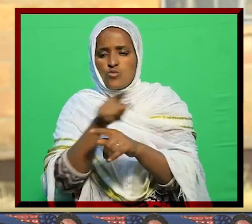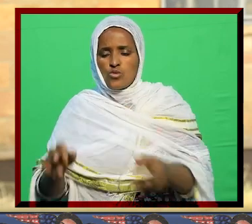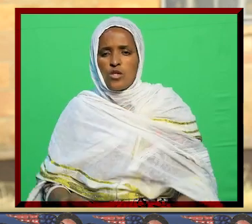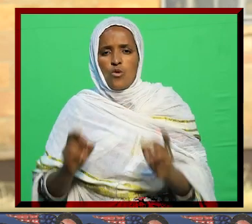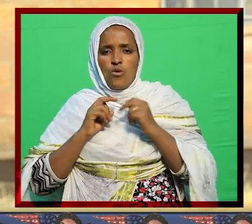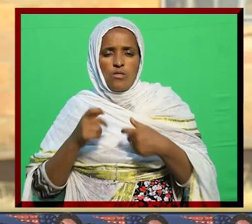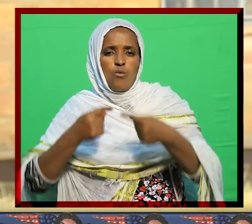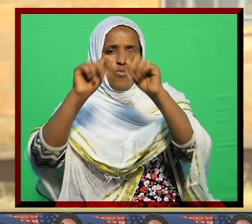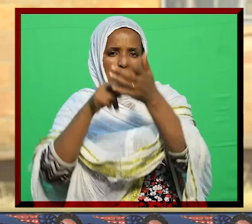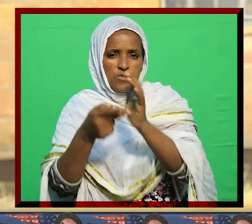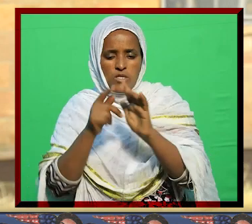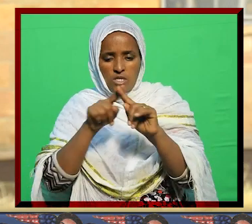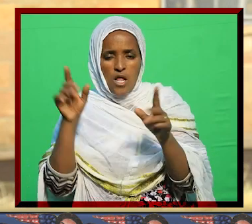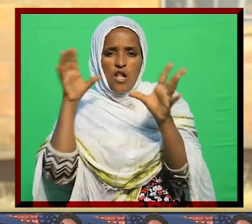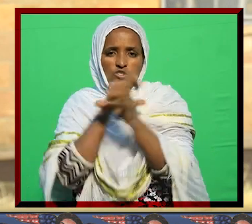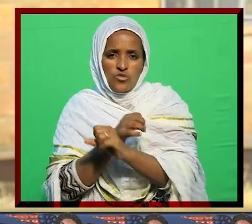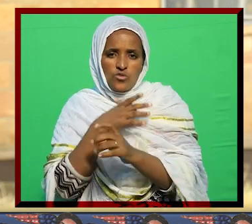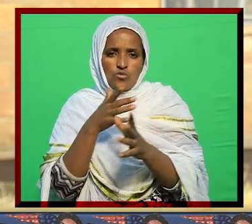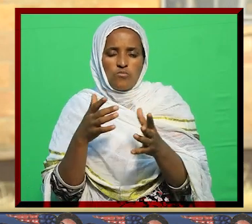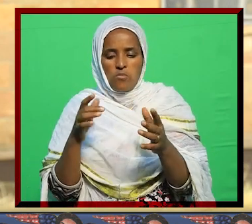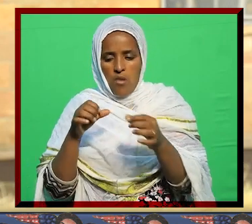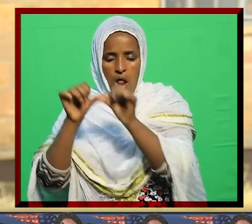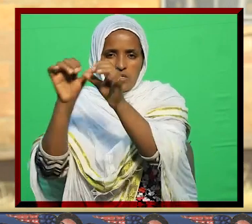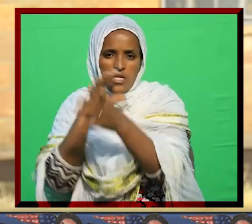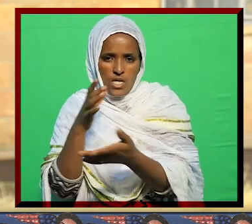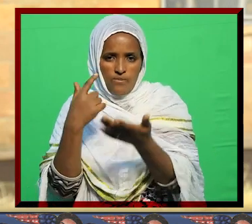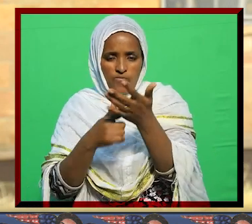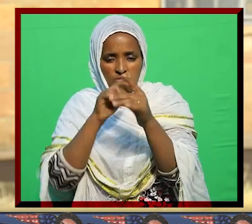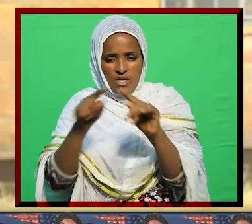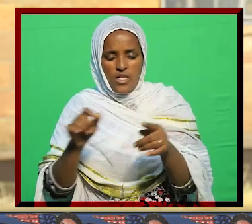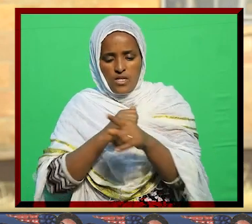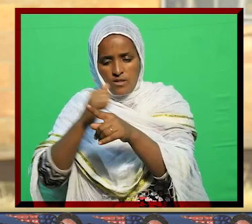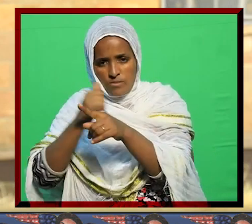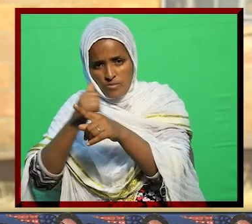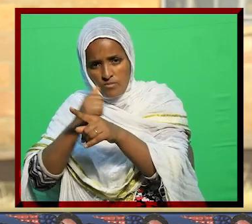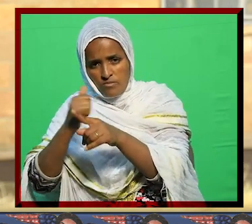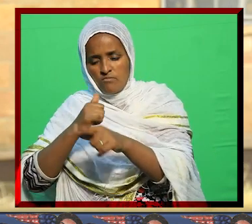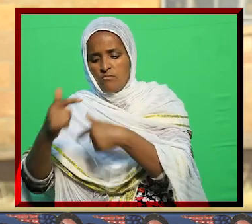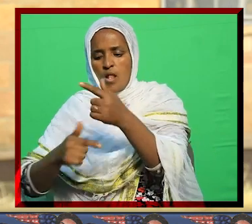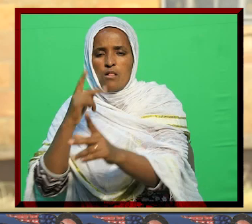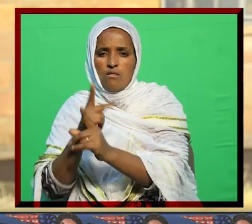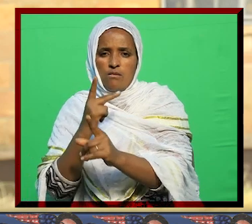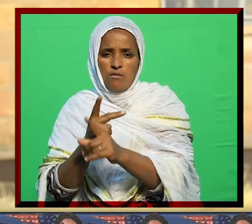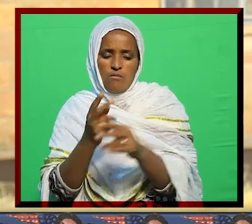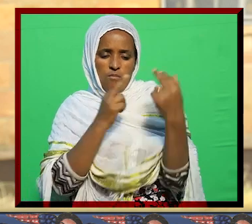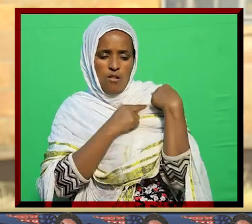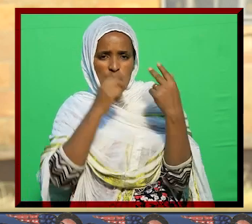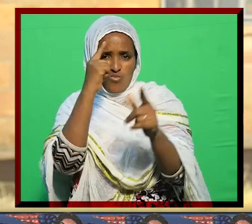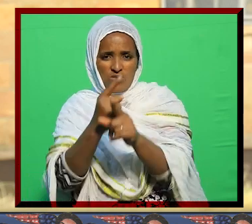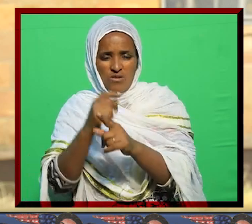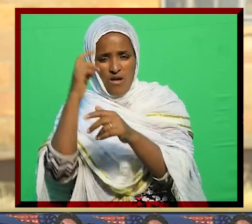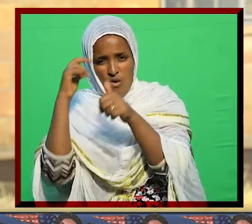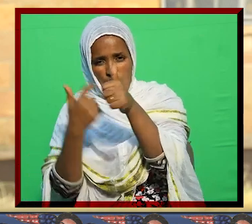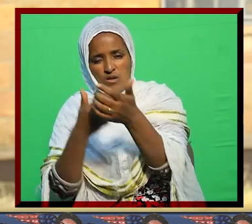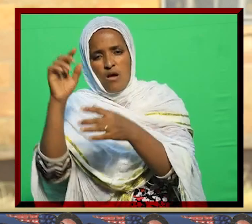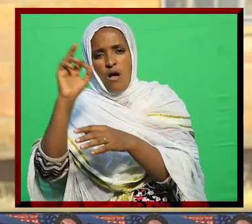ያ ሙከራችን የእነሱን ህይወት እየሞከርን ነው ማለት ነው። ግን አልጨረስንም፣ አልሆነልንም፣ አልዘለቅንም። ያንን ግን ልምምድ ነውና መሄድ ይጠበቅብናል።